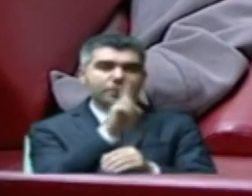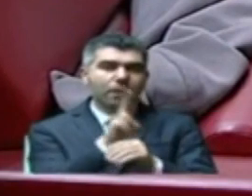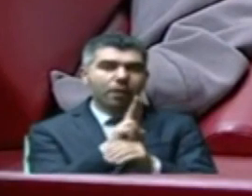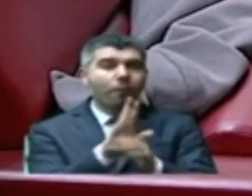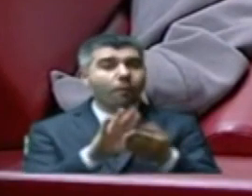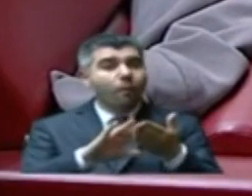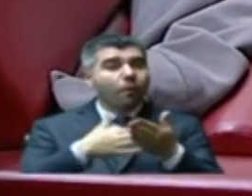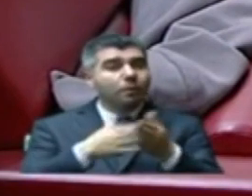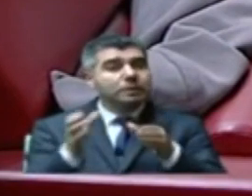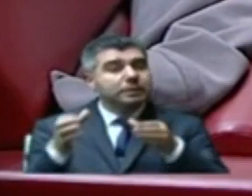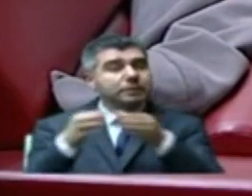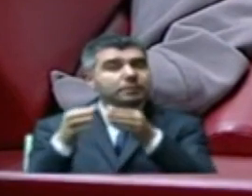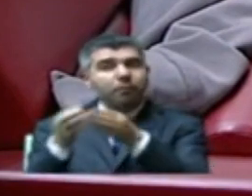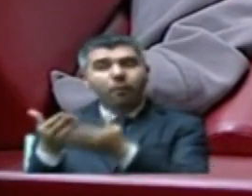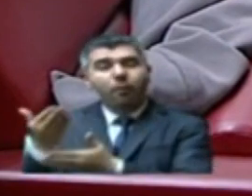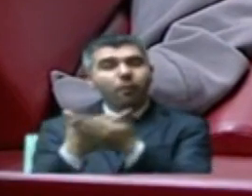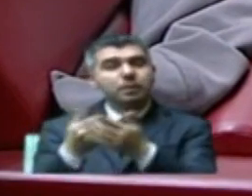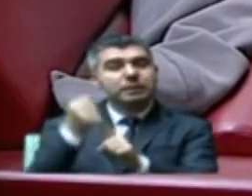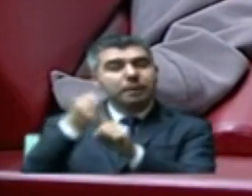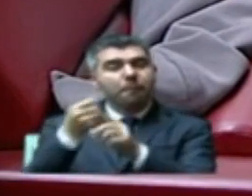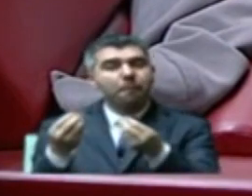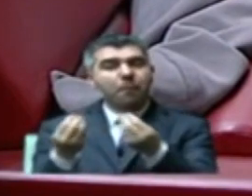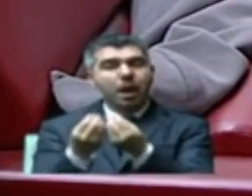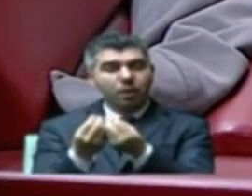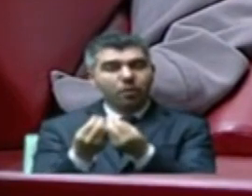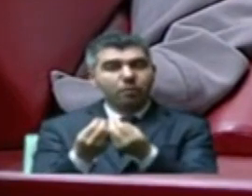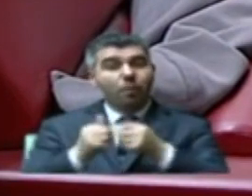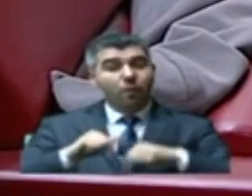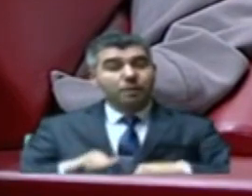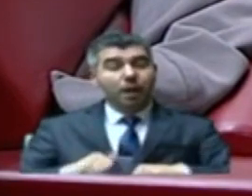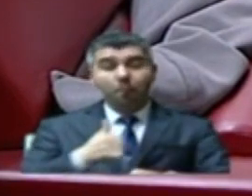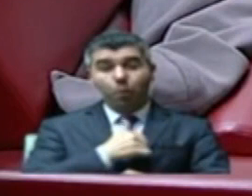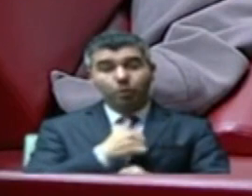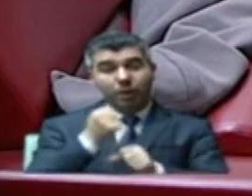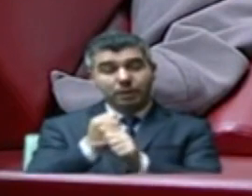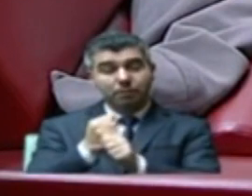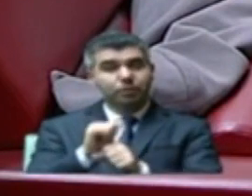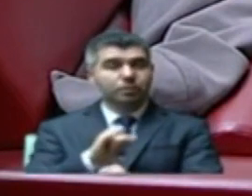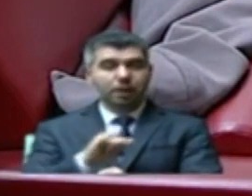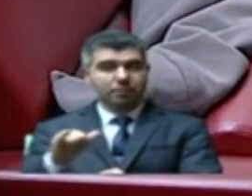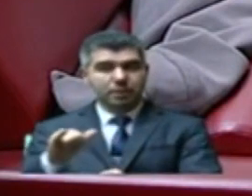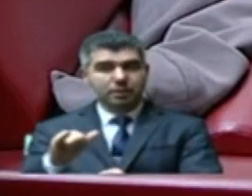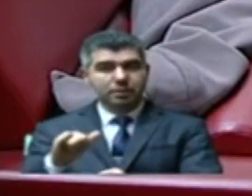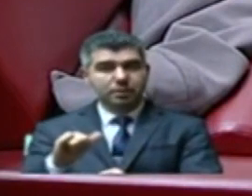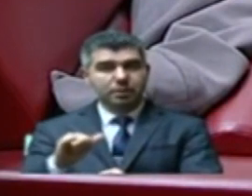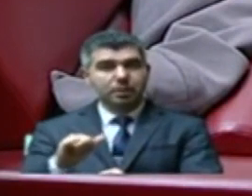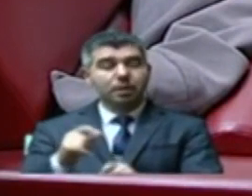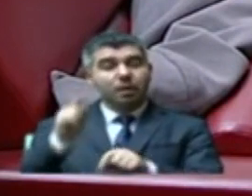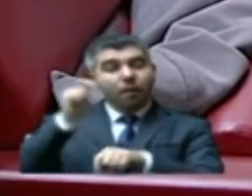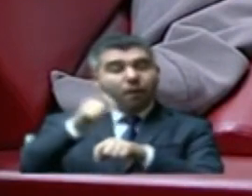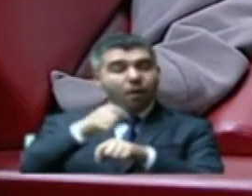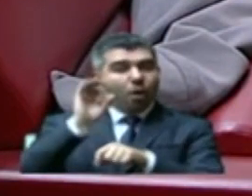جماعي. الصناعة التقليدية ماشي ديال كتابة الدولة المكلفة بالصناعة التقليدية والاقتصاد الاجتماعي. الصناعة التقليدية هذا منتوج وطني